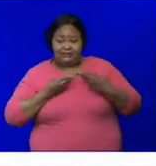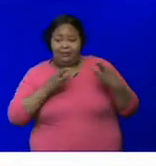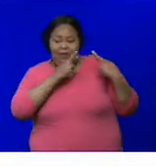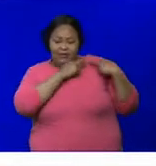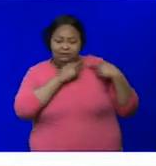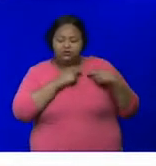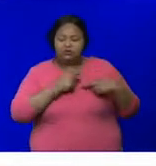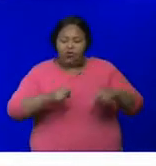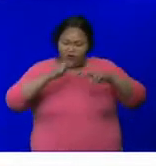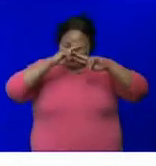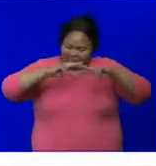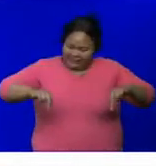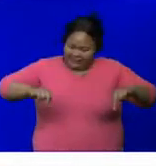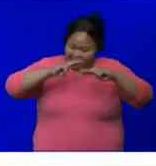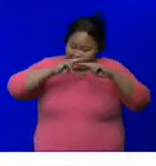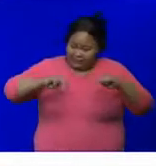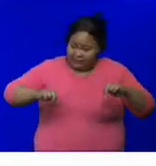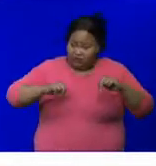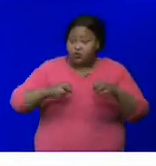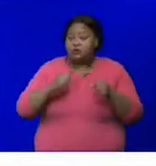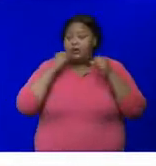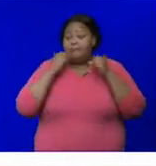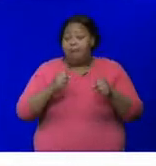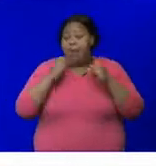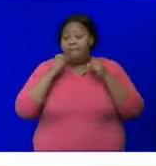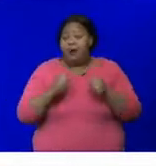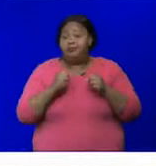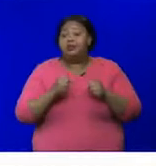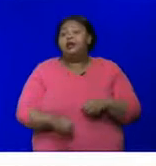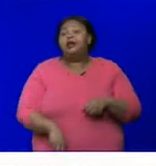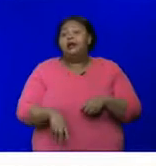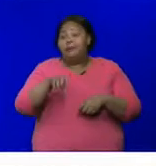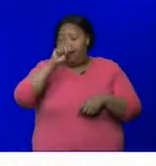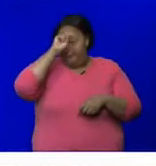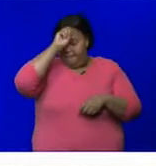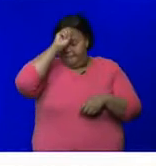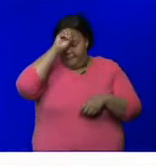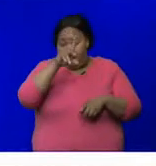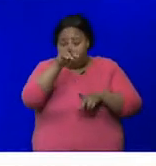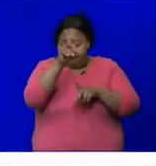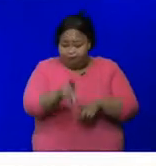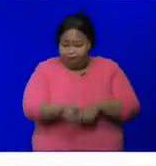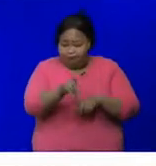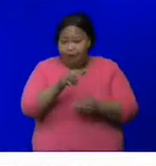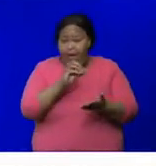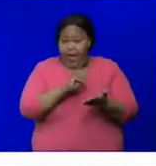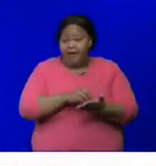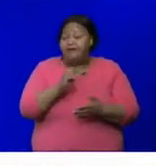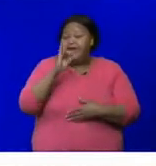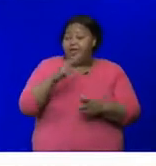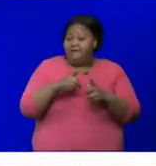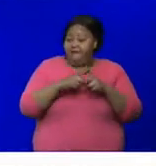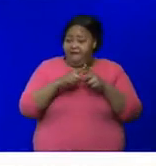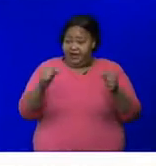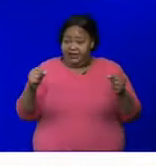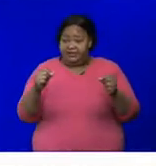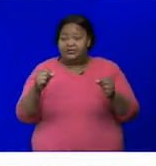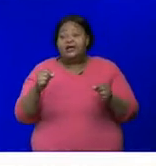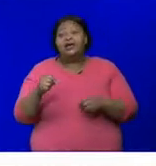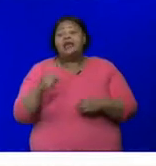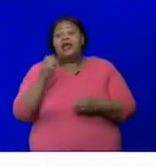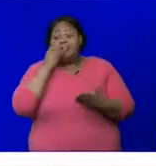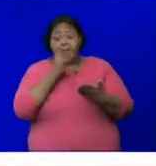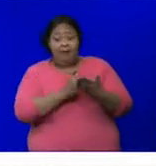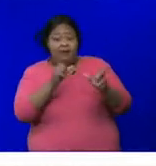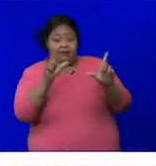yini itawuba khona yini naso ucedzile ke uye bese uyabuya ke so applyela ilicense le license ke sengilena leta